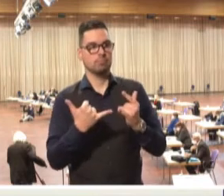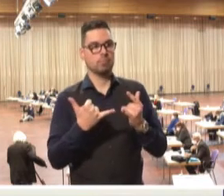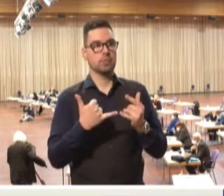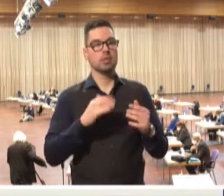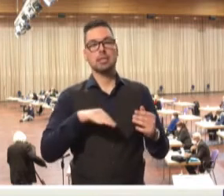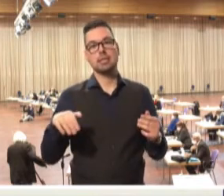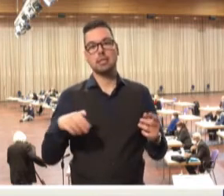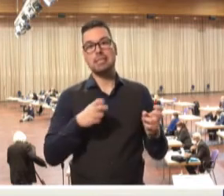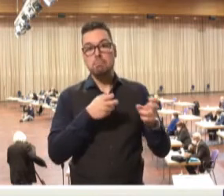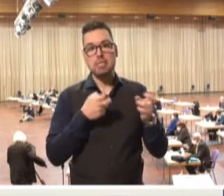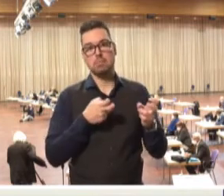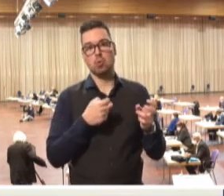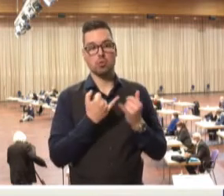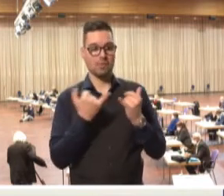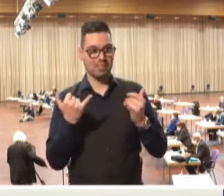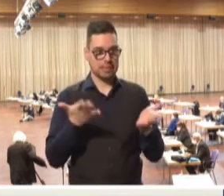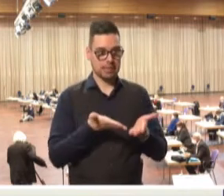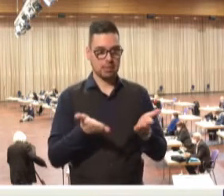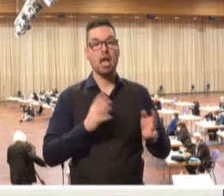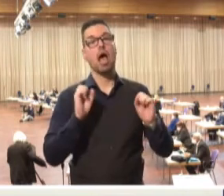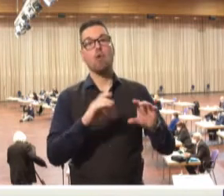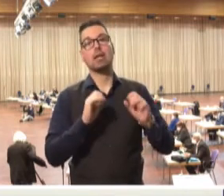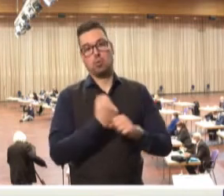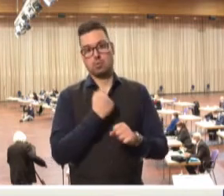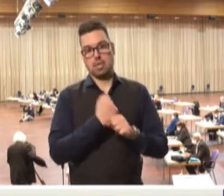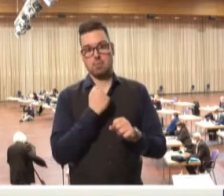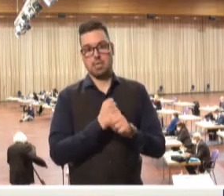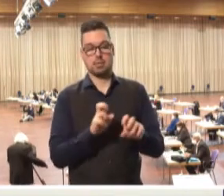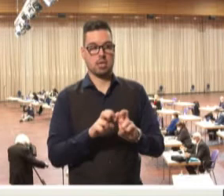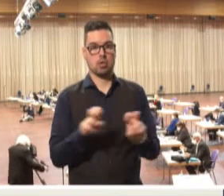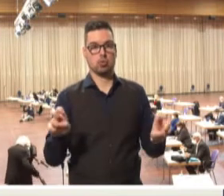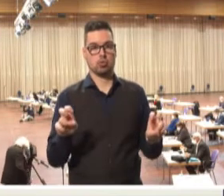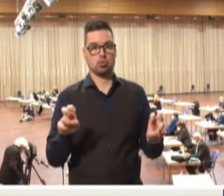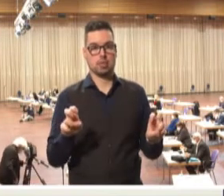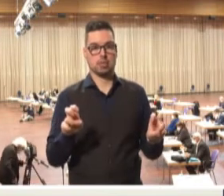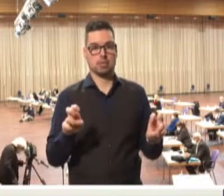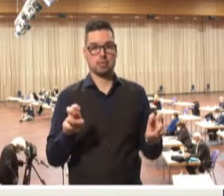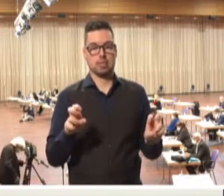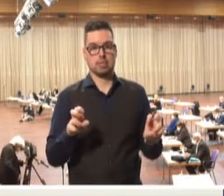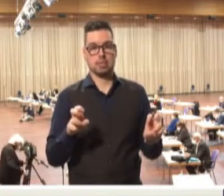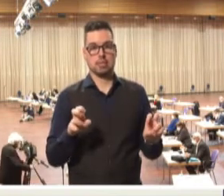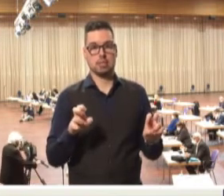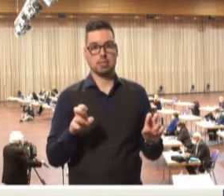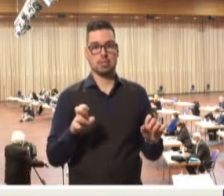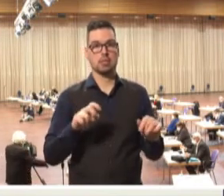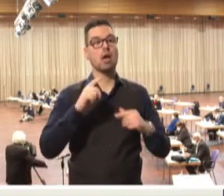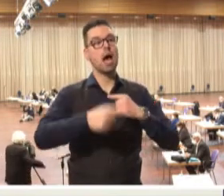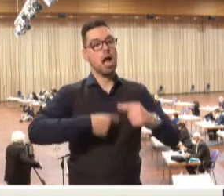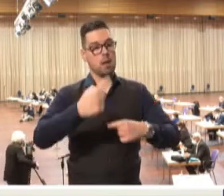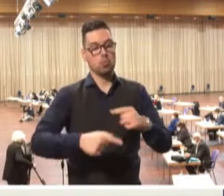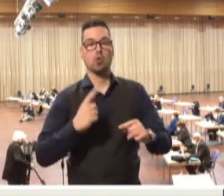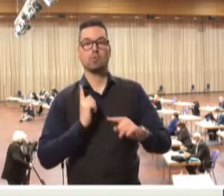Kindesmissbrauch umgegangen sind. Die Aufklärungsarbeit des Ausschusses soll dazu dienen, vorhandene Abläufe